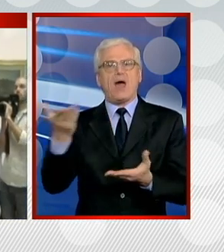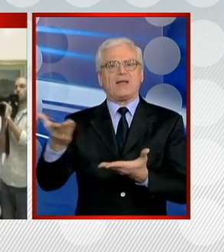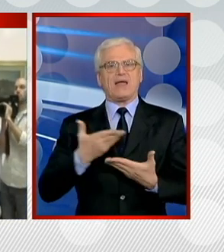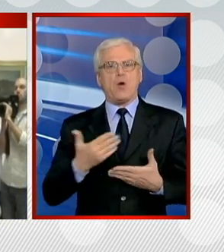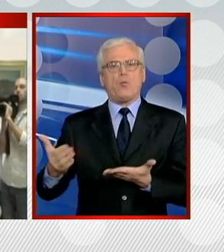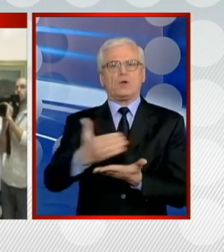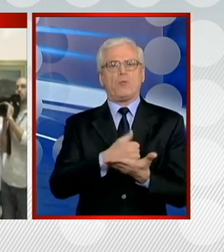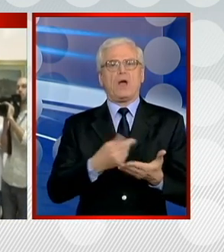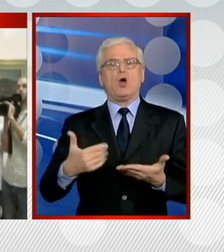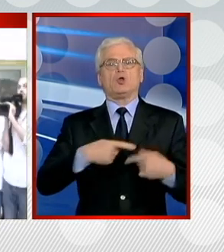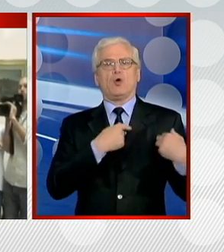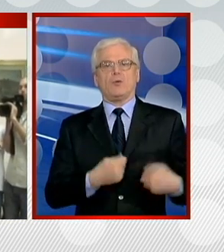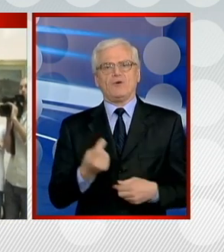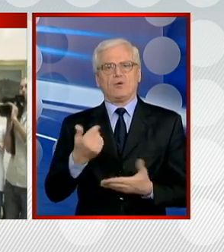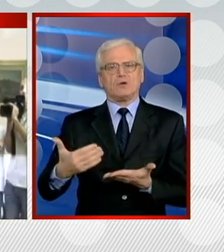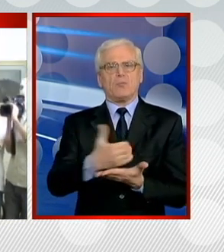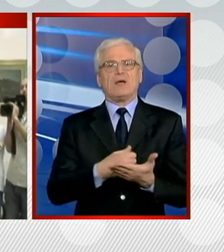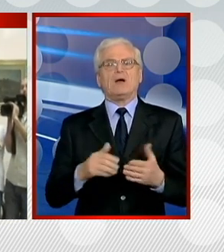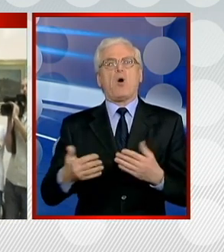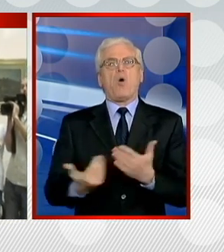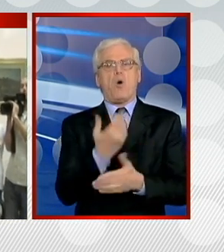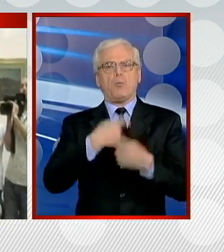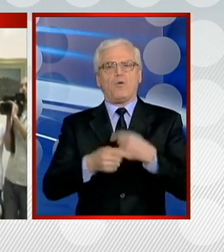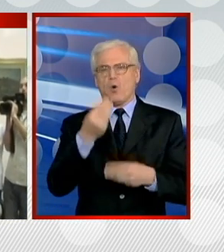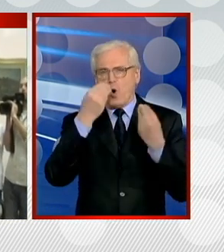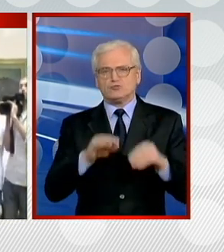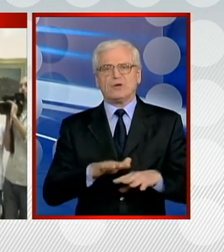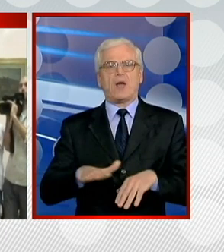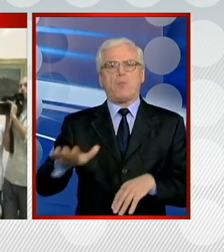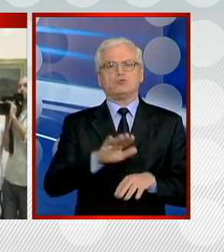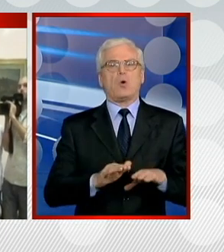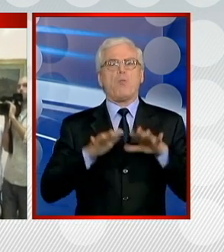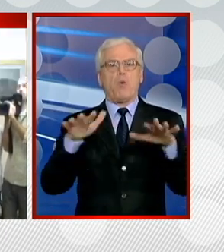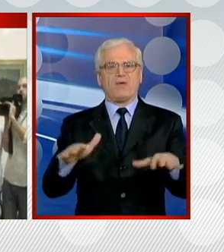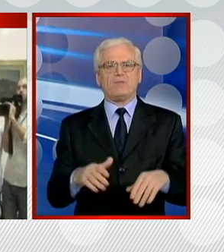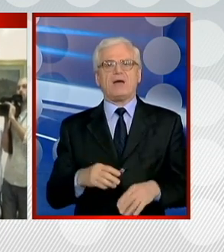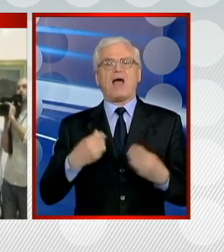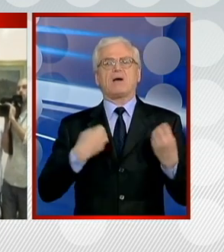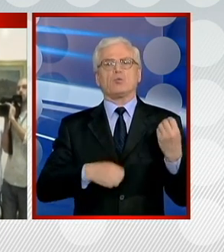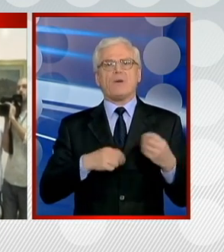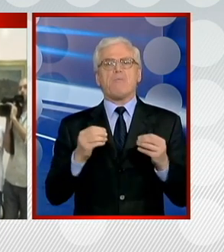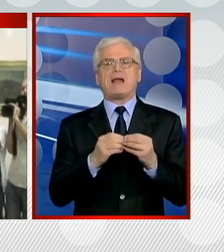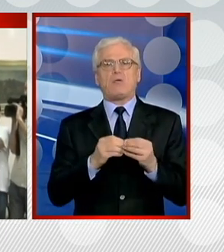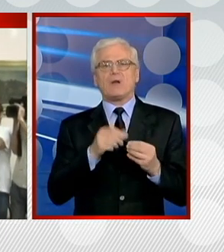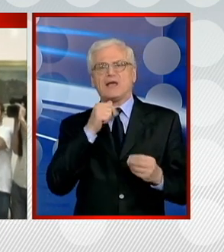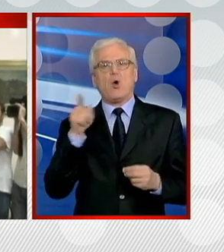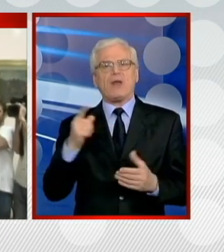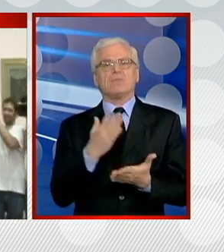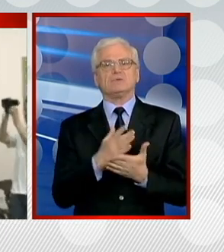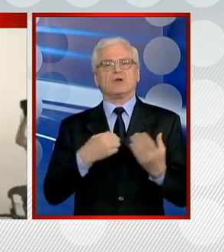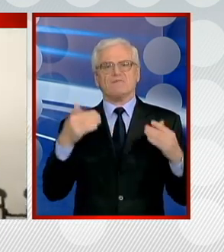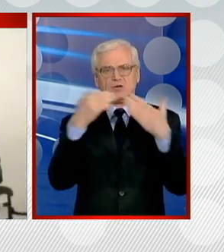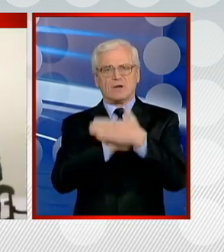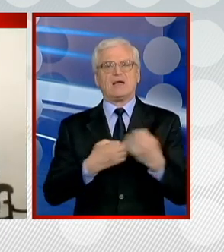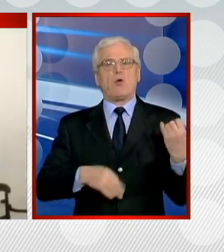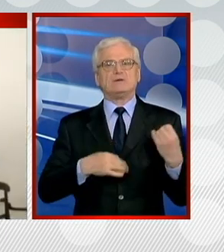u prikupljanju donacija za obnovu područja oštećenih u poplavama. Ansambl Balkanopolis i Mariza održat će večeras u